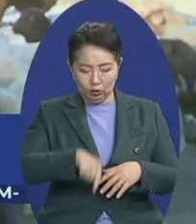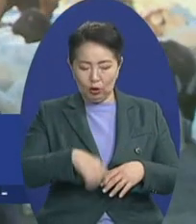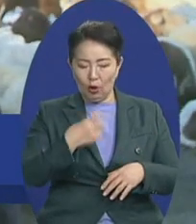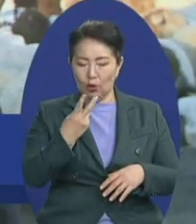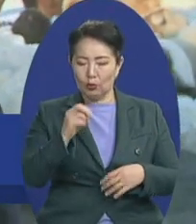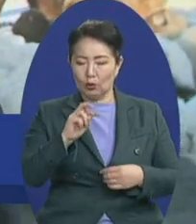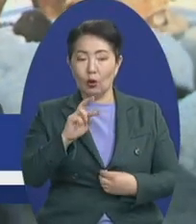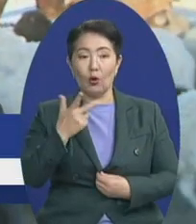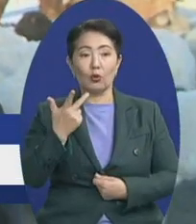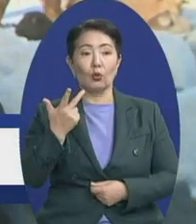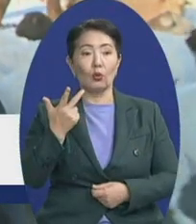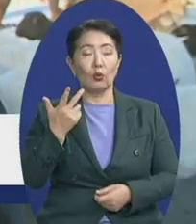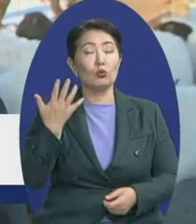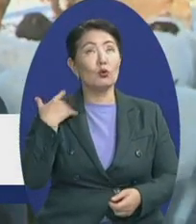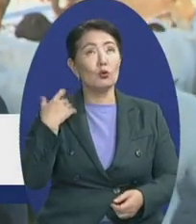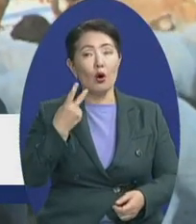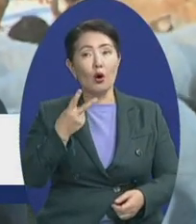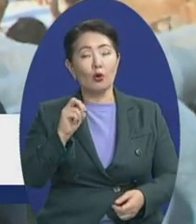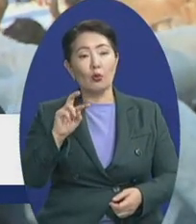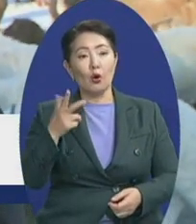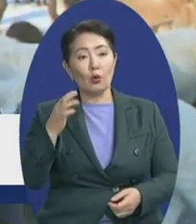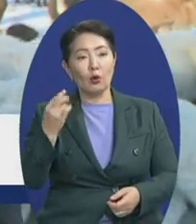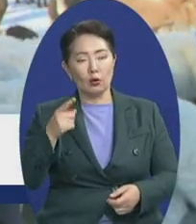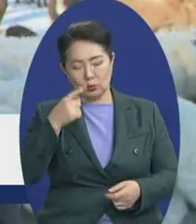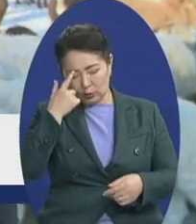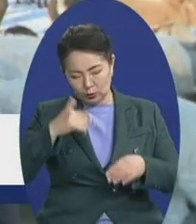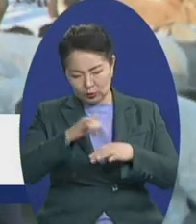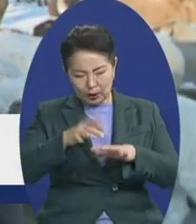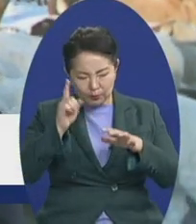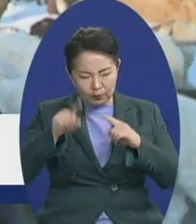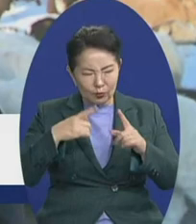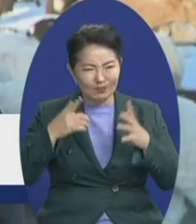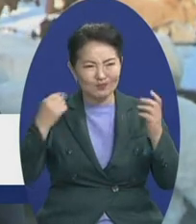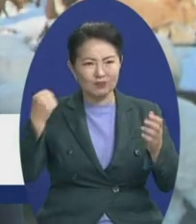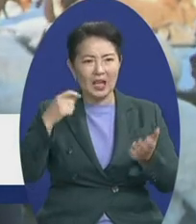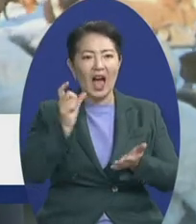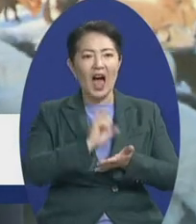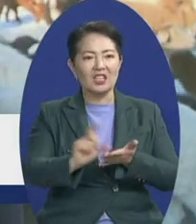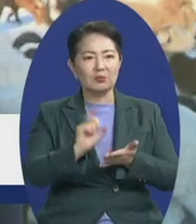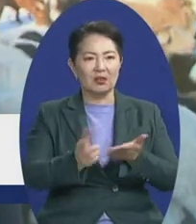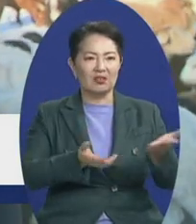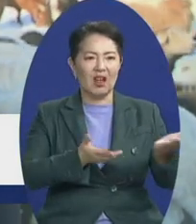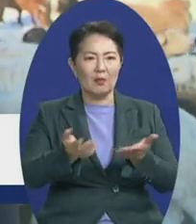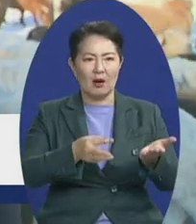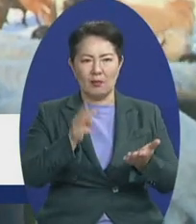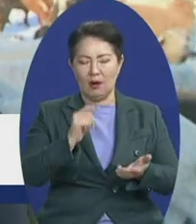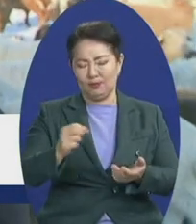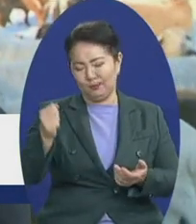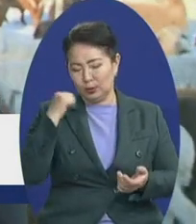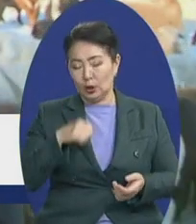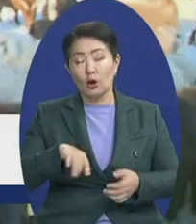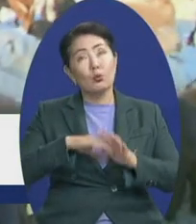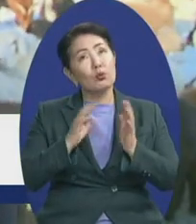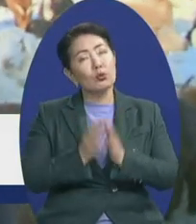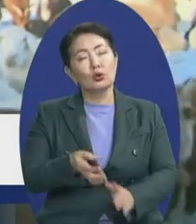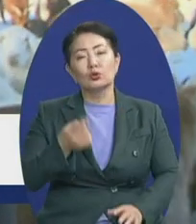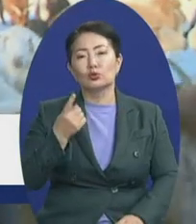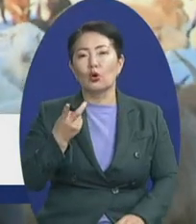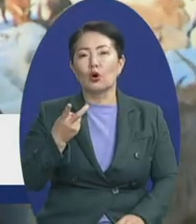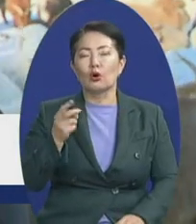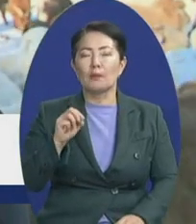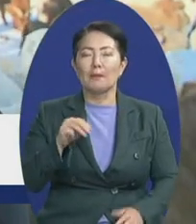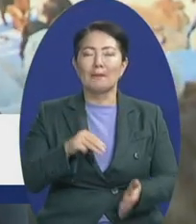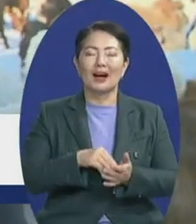түүхэнд одоо хамгийн их мах экспортсон жил боллоо шин. Түүхийн махын жилжүүлбэл 120 сая тонн мах экспортсон